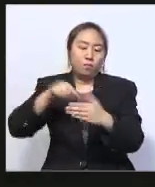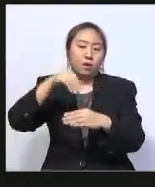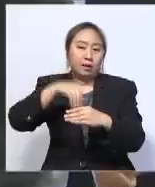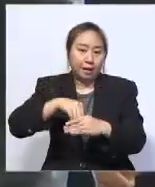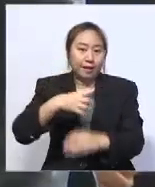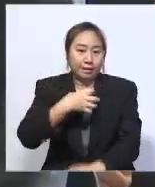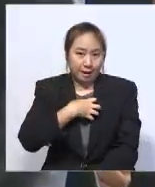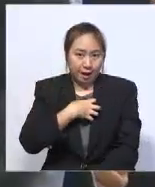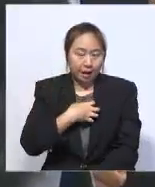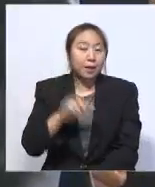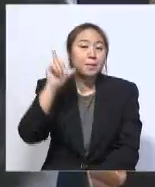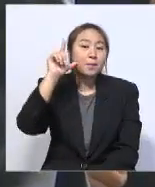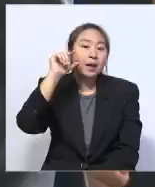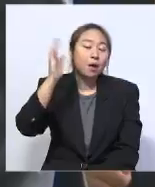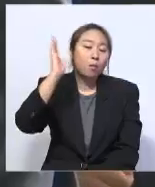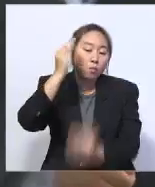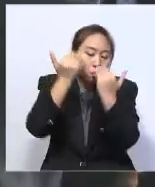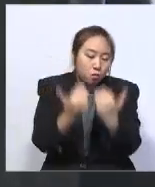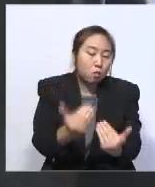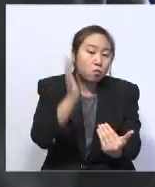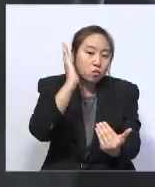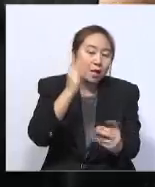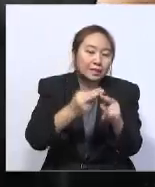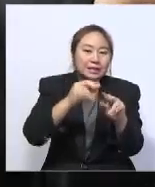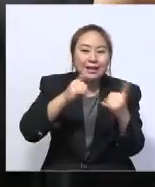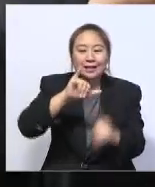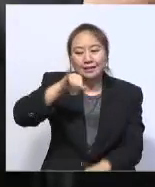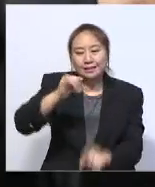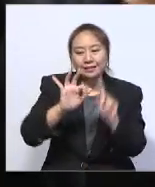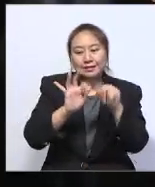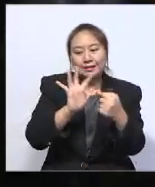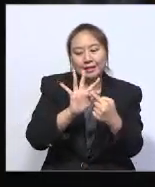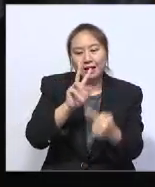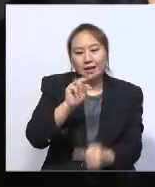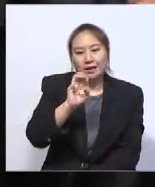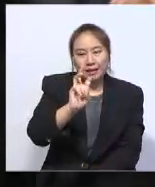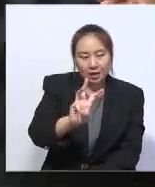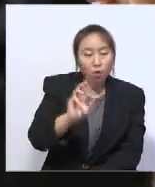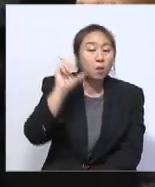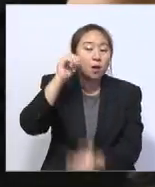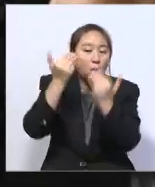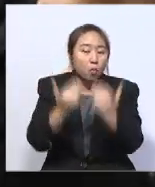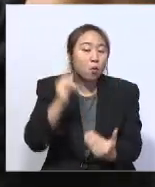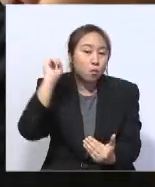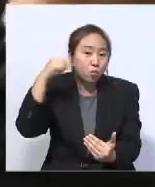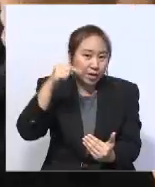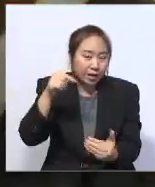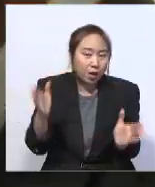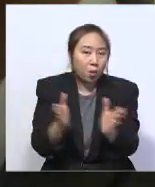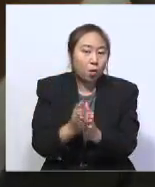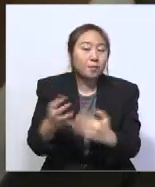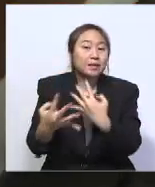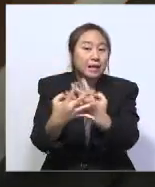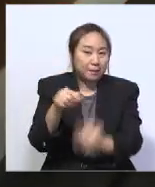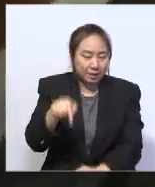มถึงมารดาของนายศิรวิทย์เสรีธิวัฒน์หรือว่าจ่านิวและมารดาของนางสาวชนทิชาแจ้งเร็วหนึ่งในผู้ที่ถู